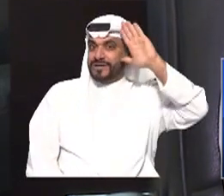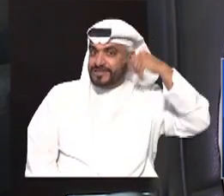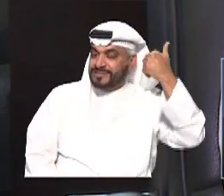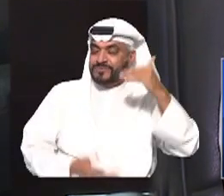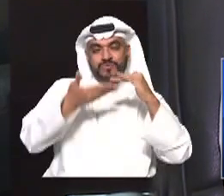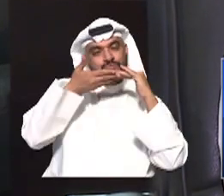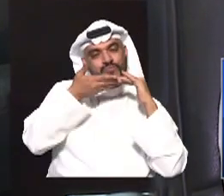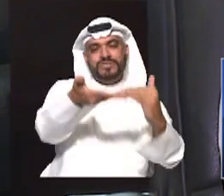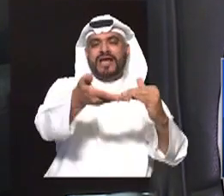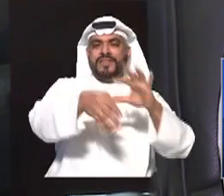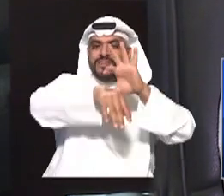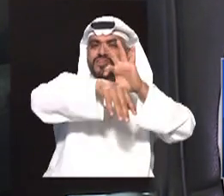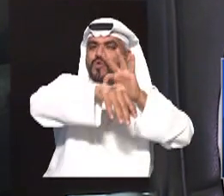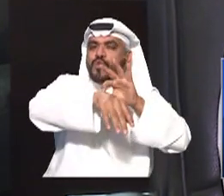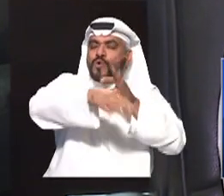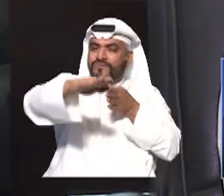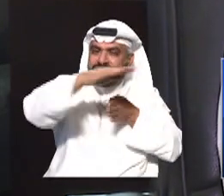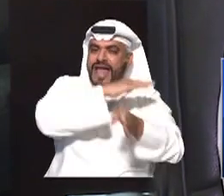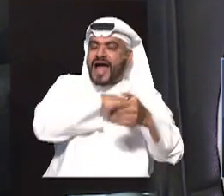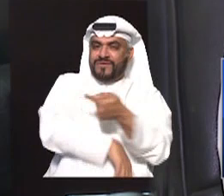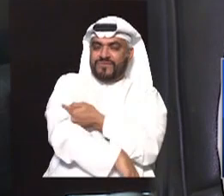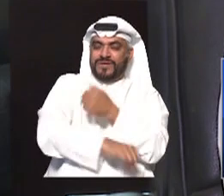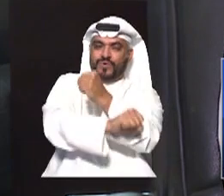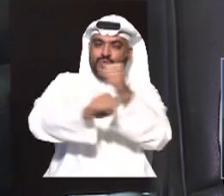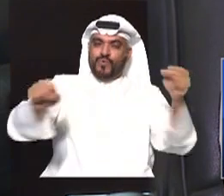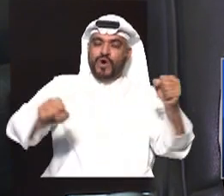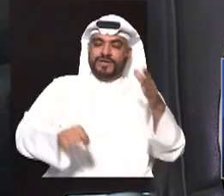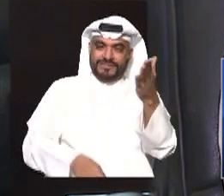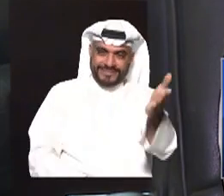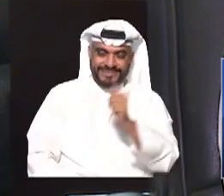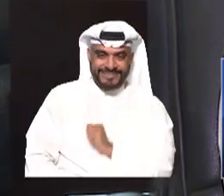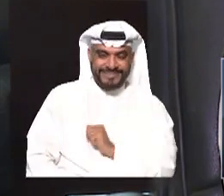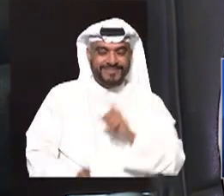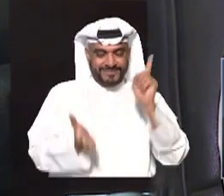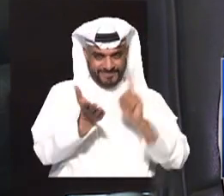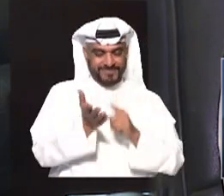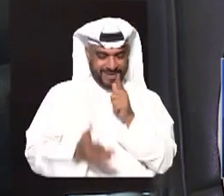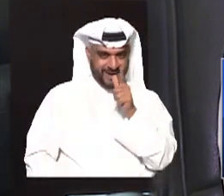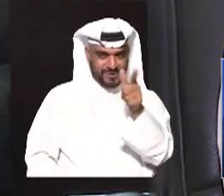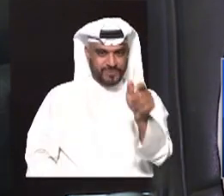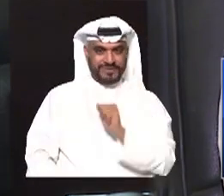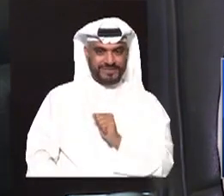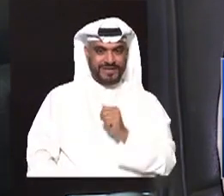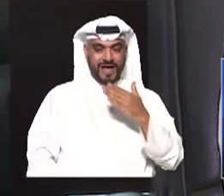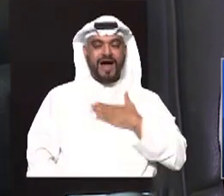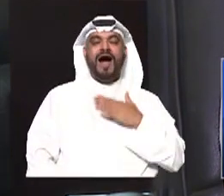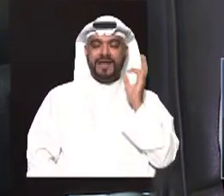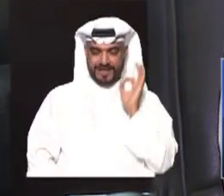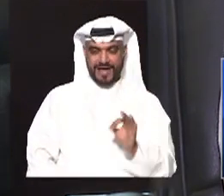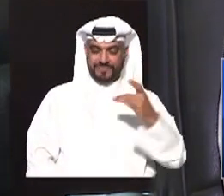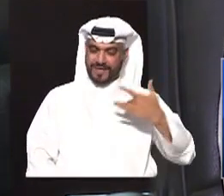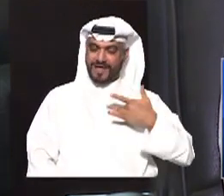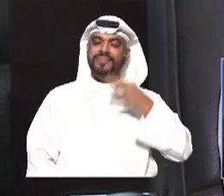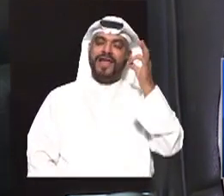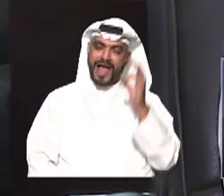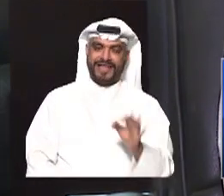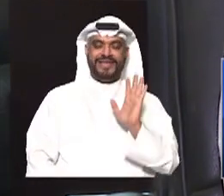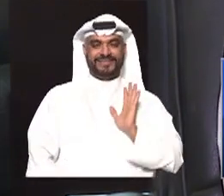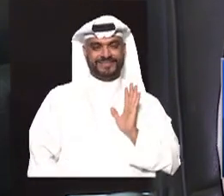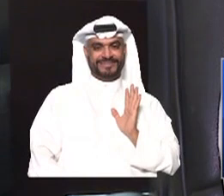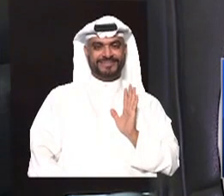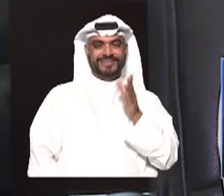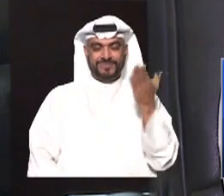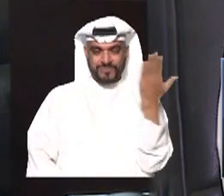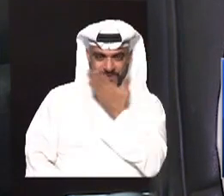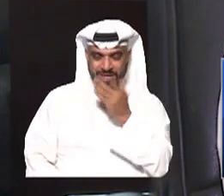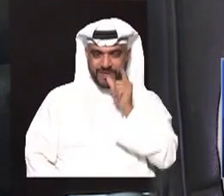لمساعدة الطاقم التمريضي في وزارة الصحة. في الحقيقة أنا على يقين أن طلبتنا وطالباتنا